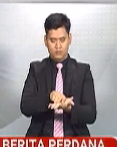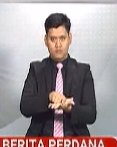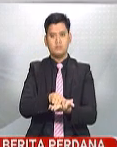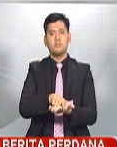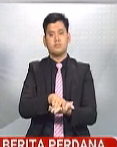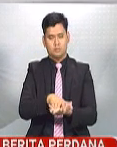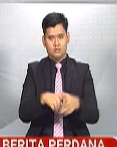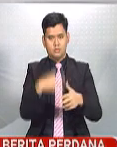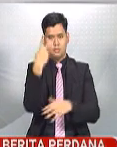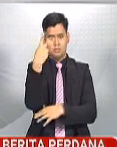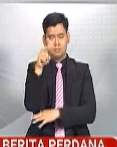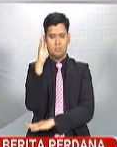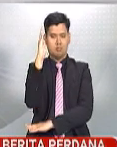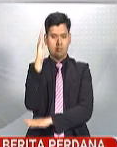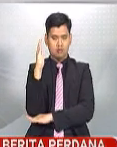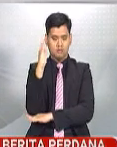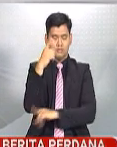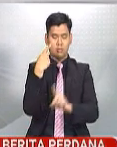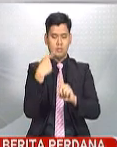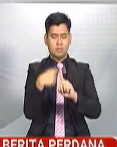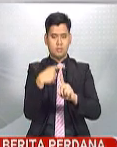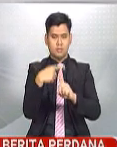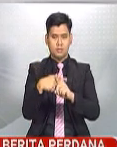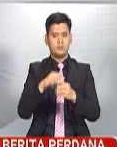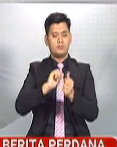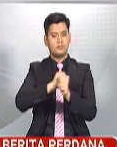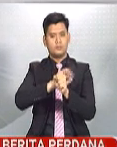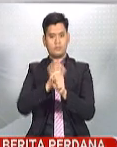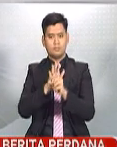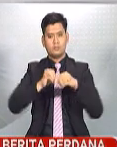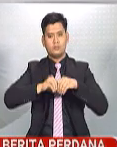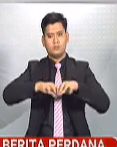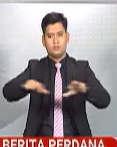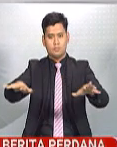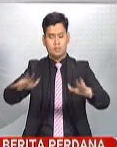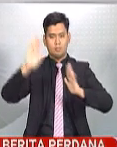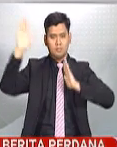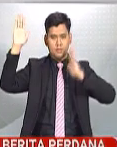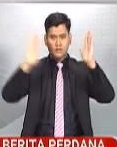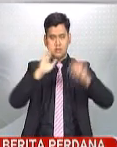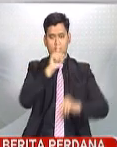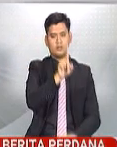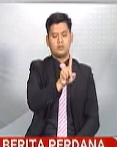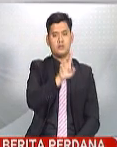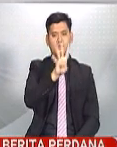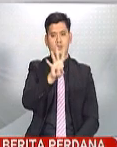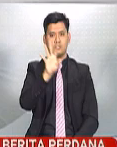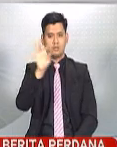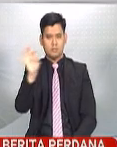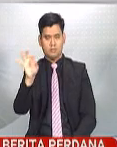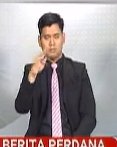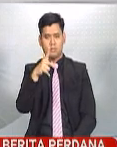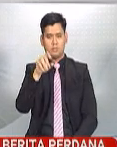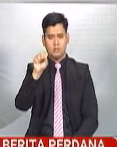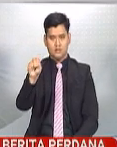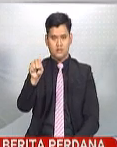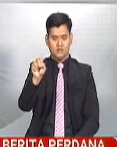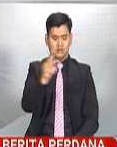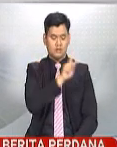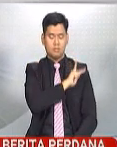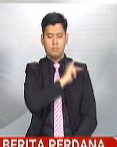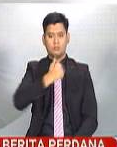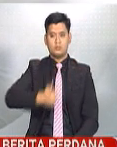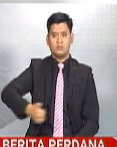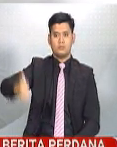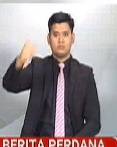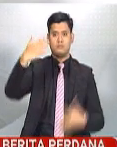jumlah kumulatif kes positif COVID-19 di Malaysia adalah sebanyak 149 kes. Ya, Ketua Pengarah